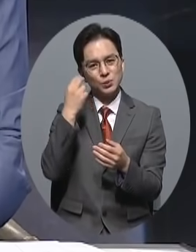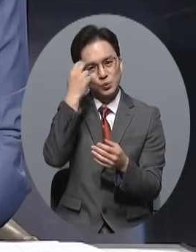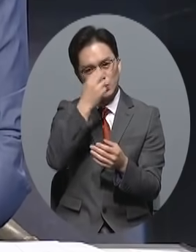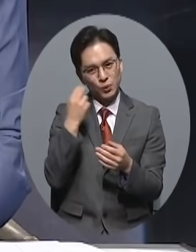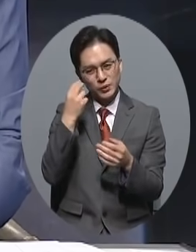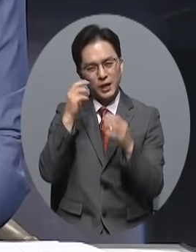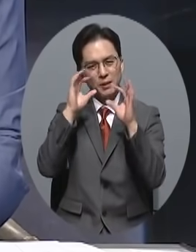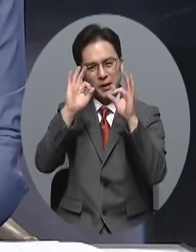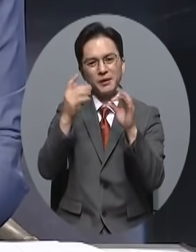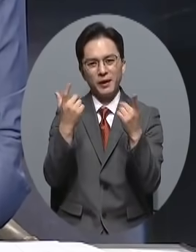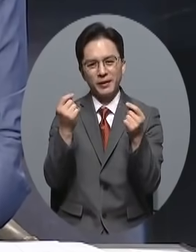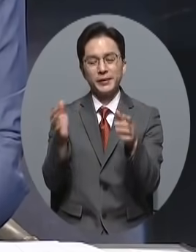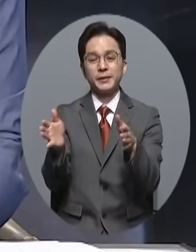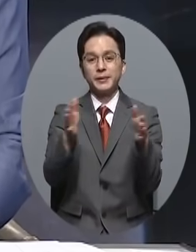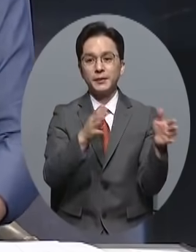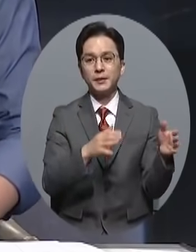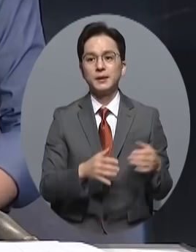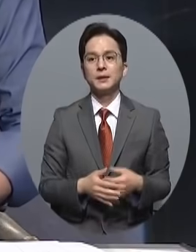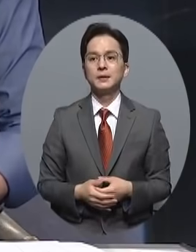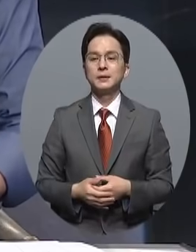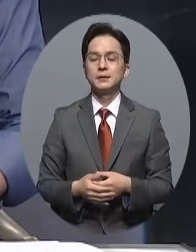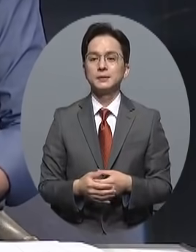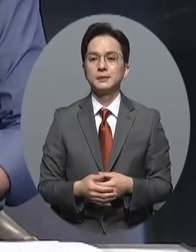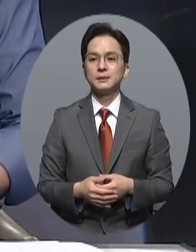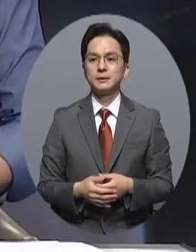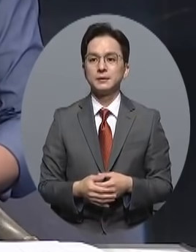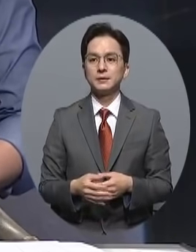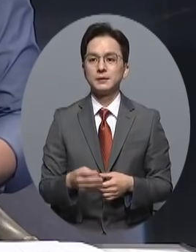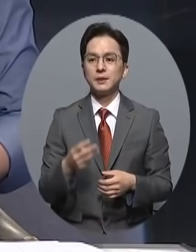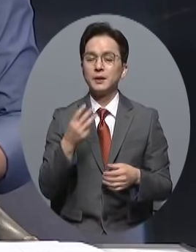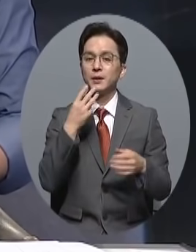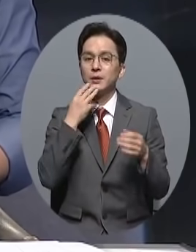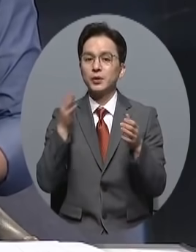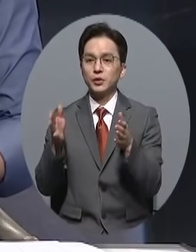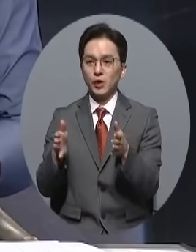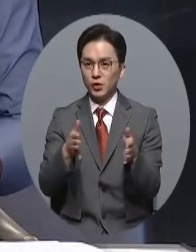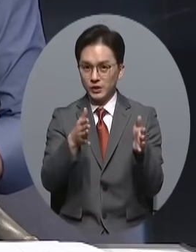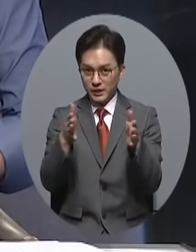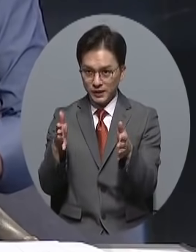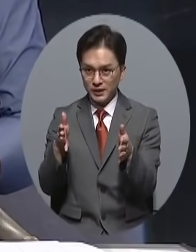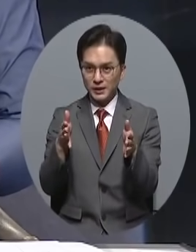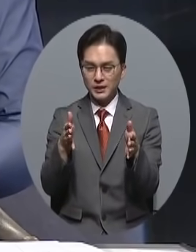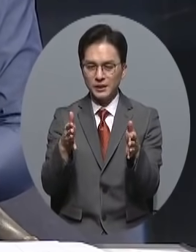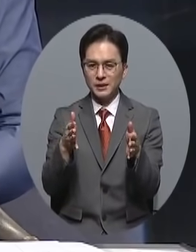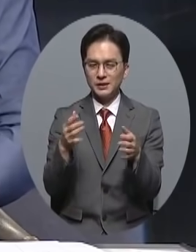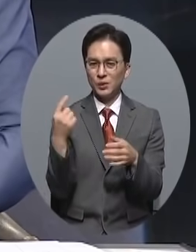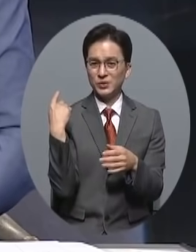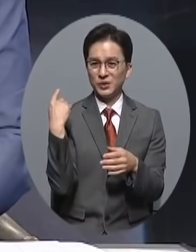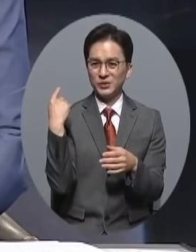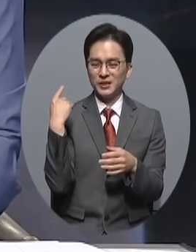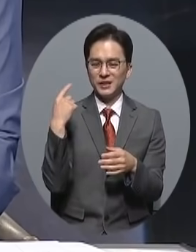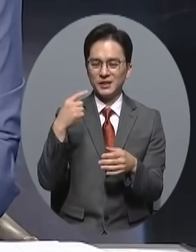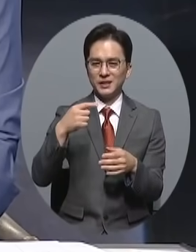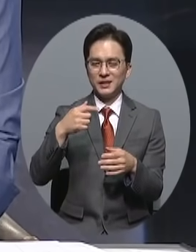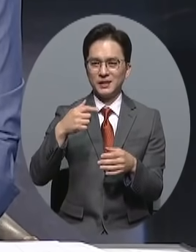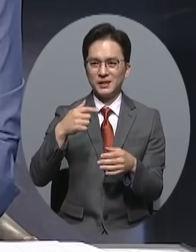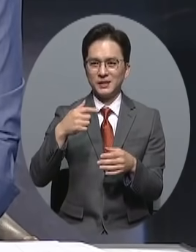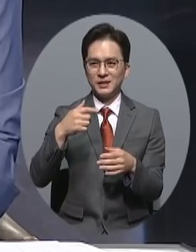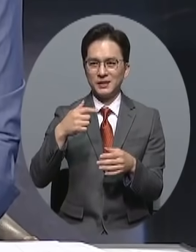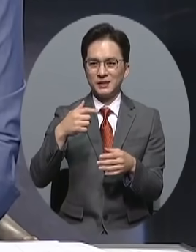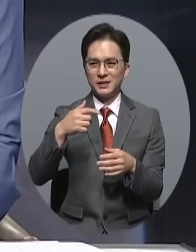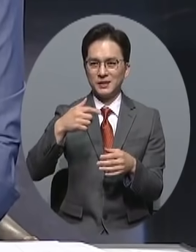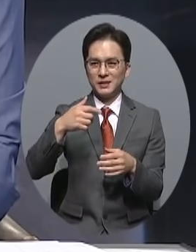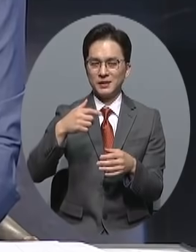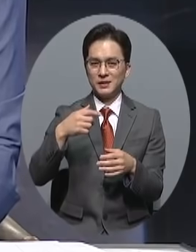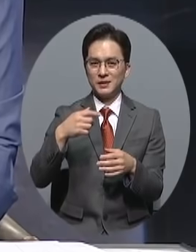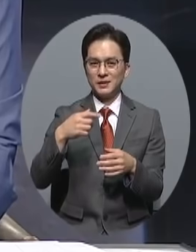있는 킨텍스라고 할 수 있는 킨텍스가 맞나요? 네, 킨텍스입니다. 예, 킨텍스죠. 예, 조금 헷갈렸습니다. 이